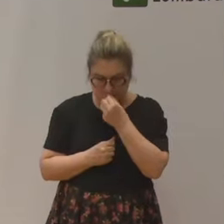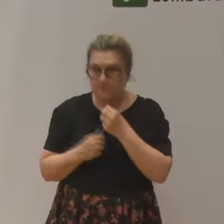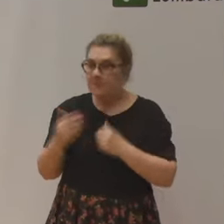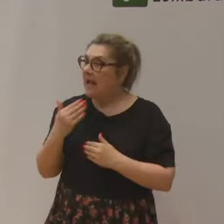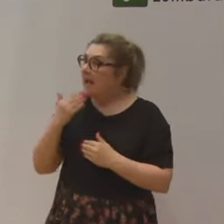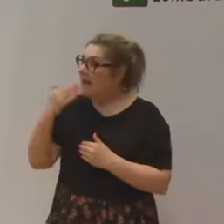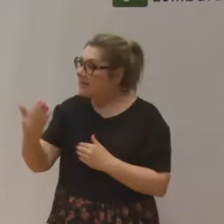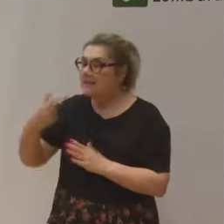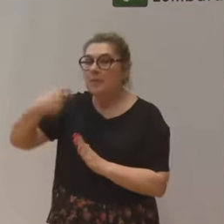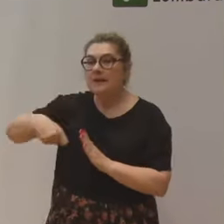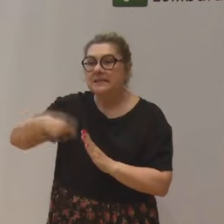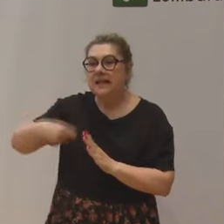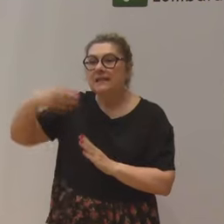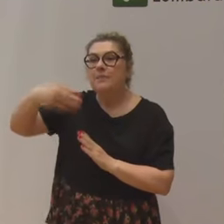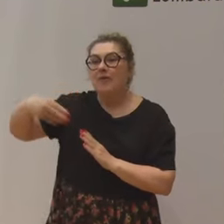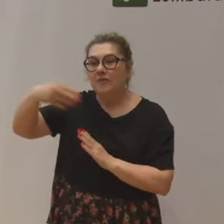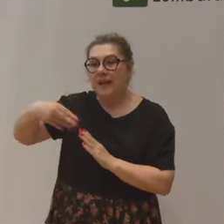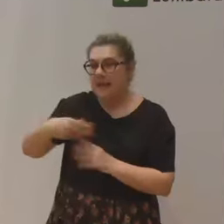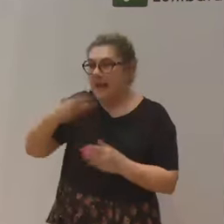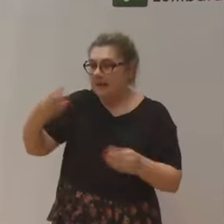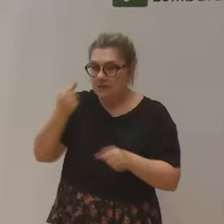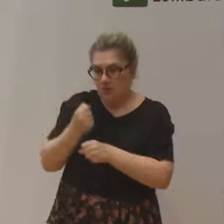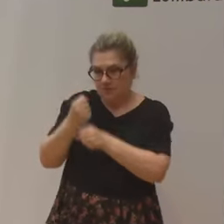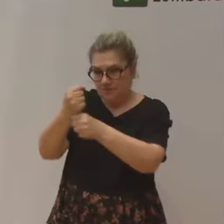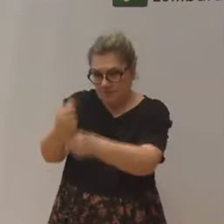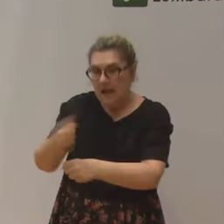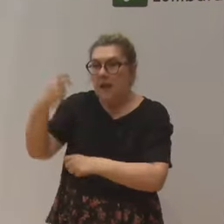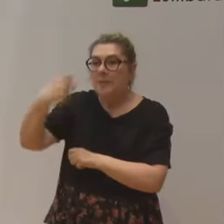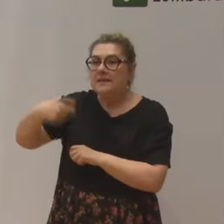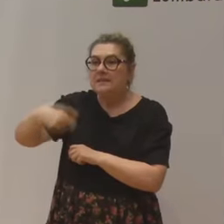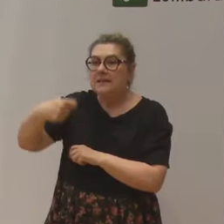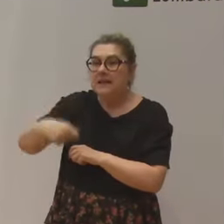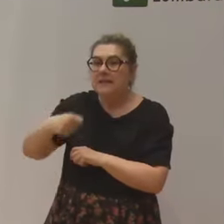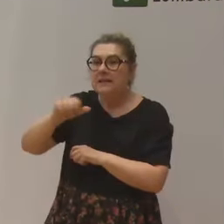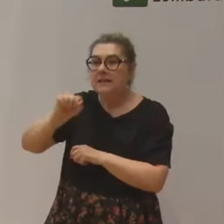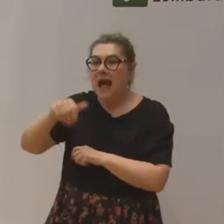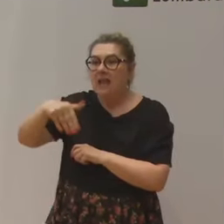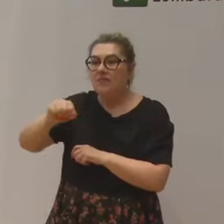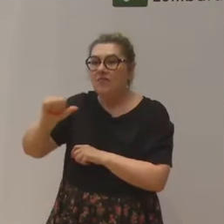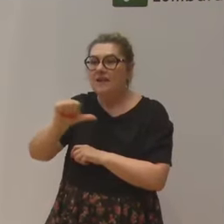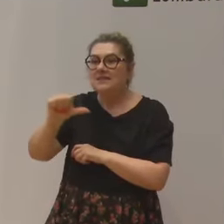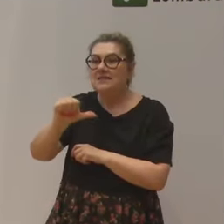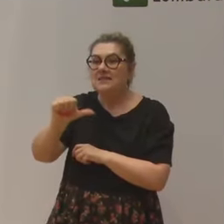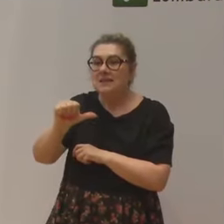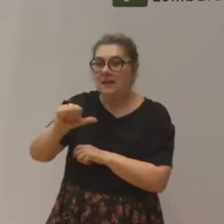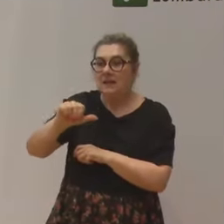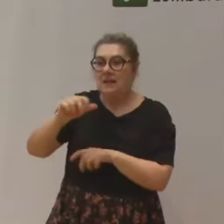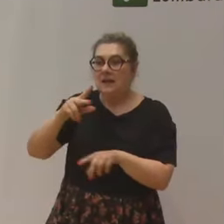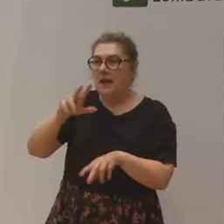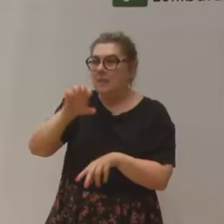Grazie Presidente Manfredi, passo la parola al Presidente di ANFAS Lombardia Emiliotta.